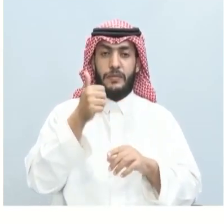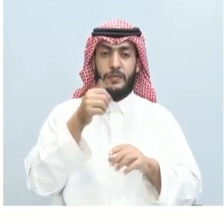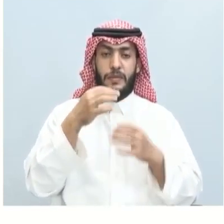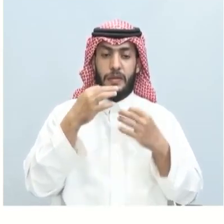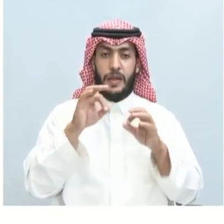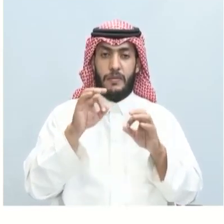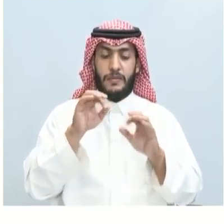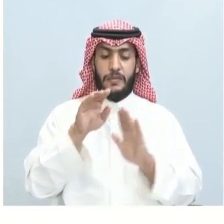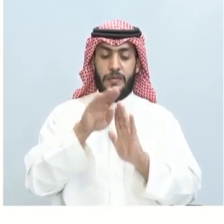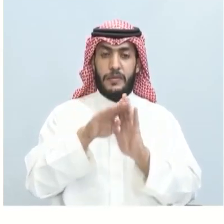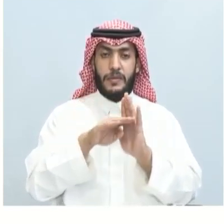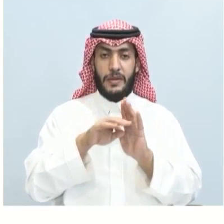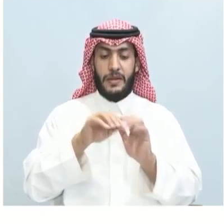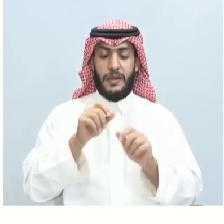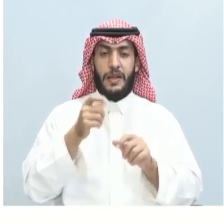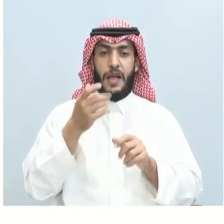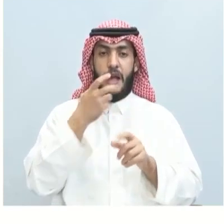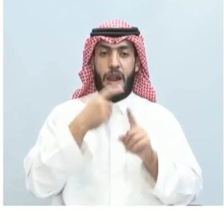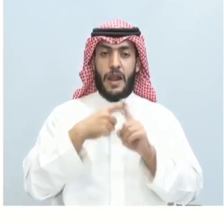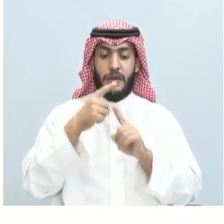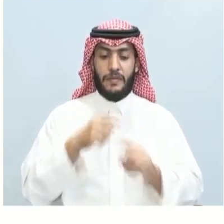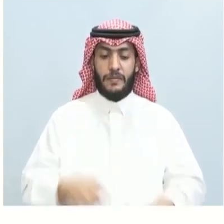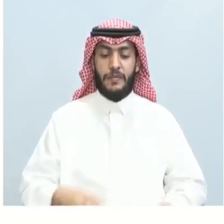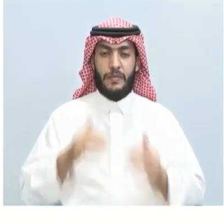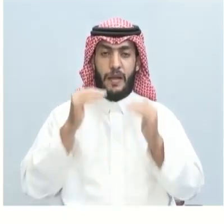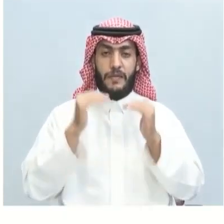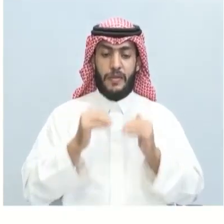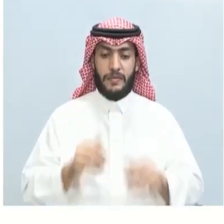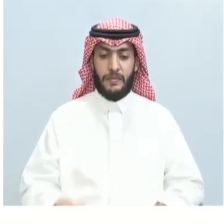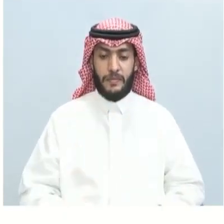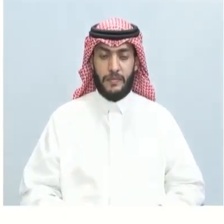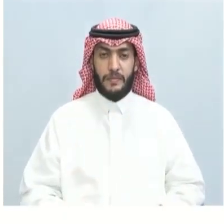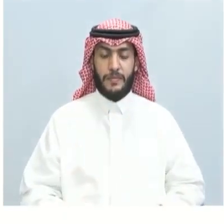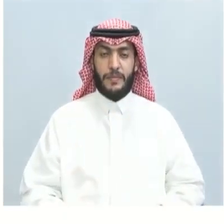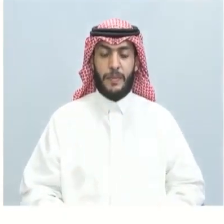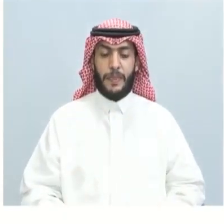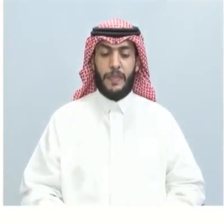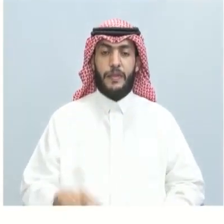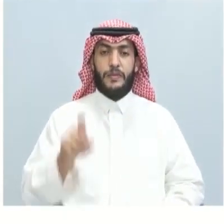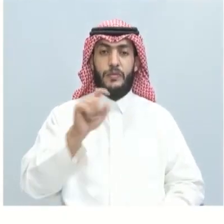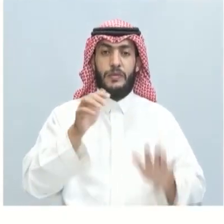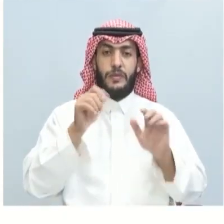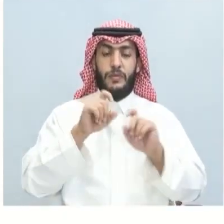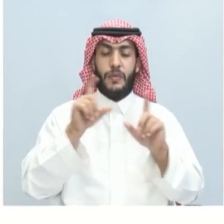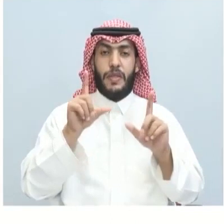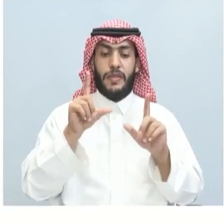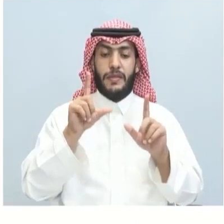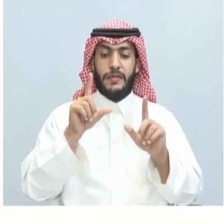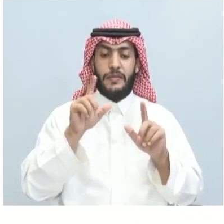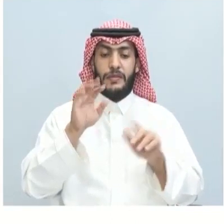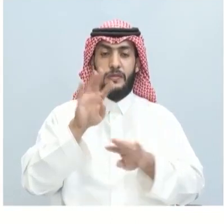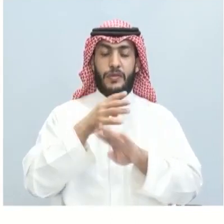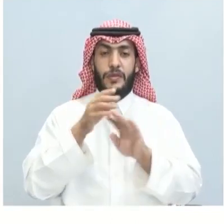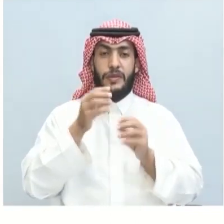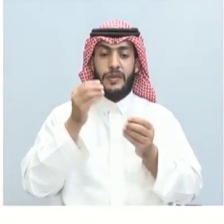من المواد الناتجه عند درجات الحراره المنخفضه في السؤال 16 وضح يوضح